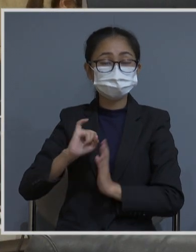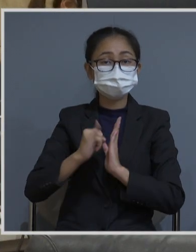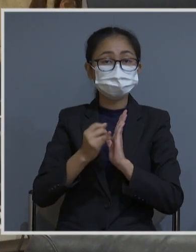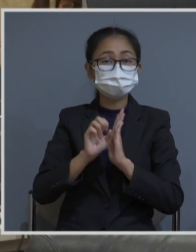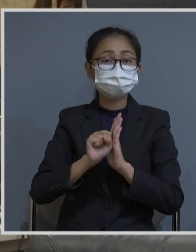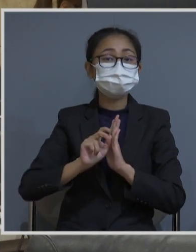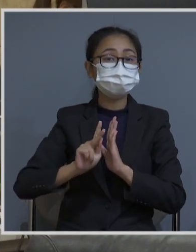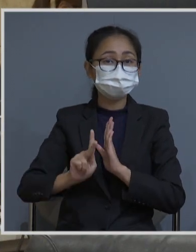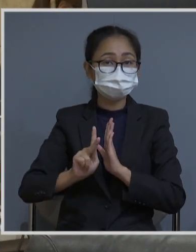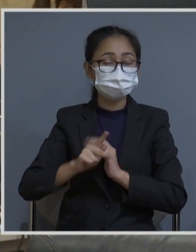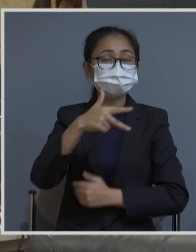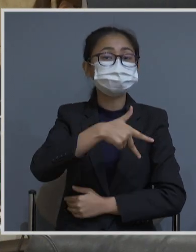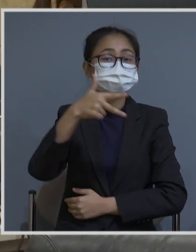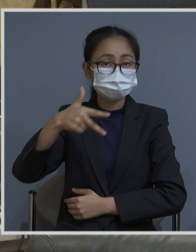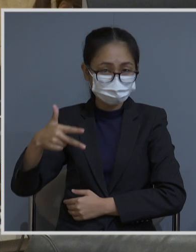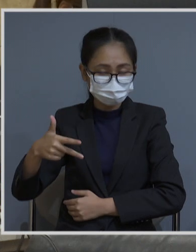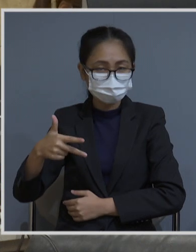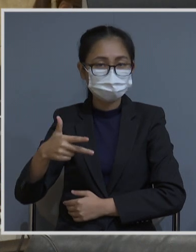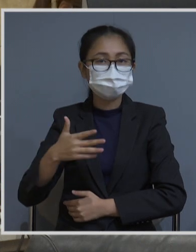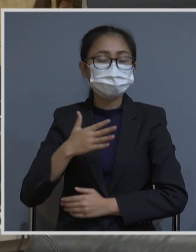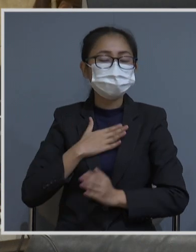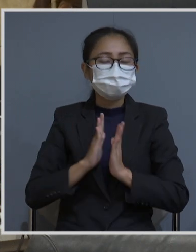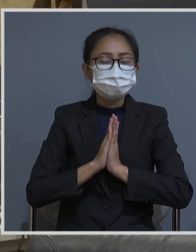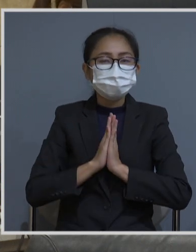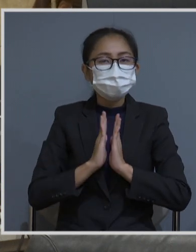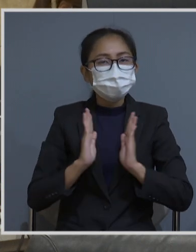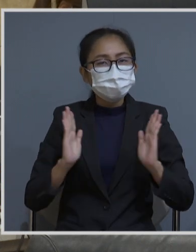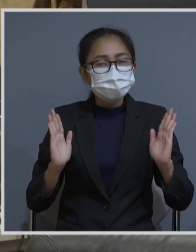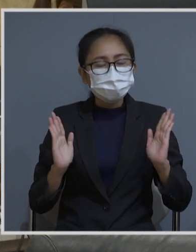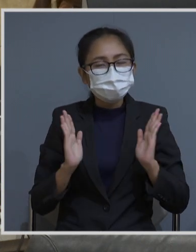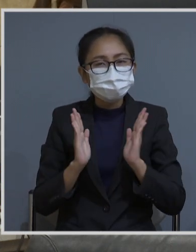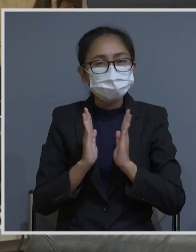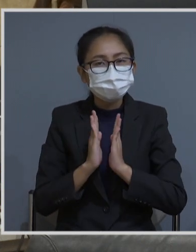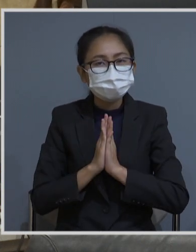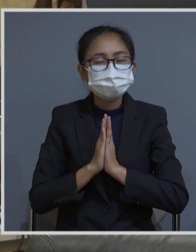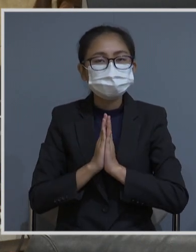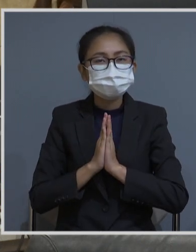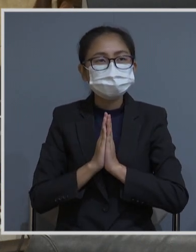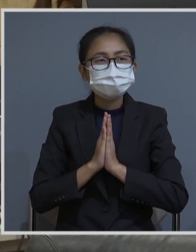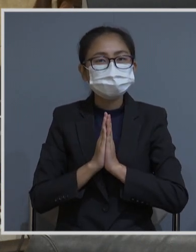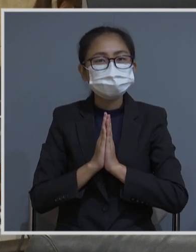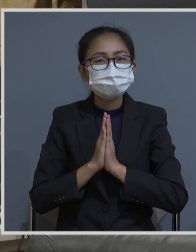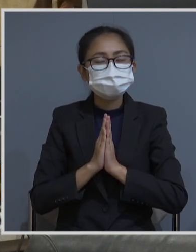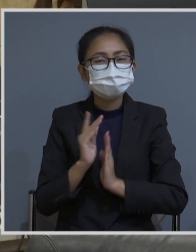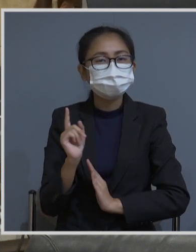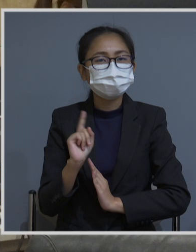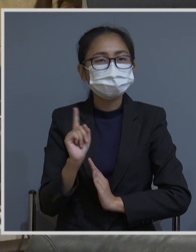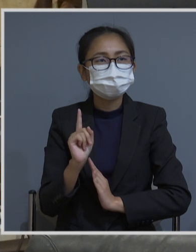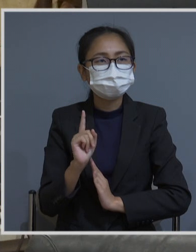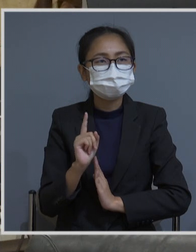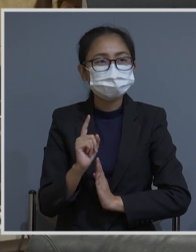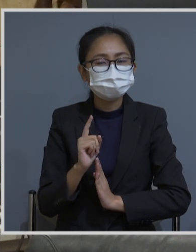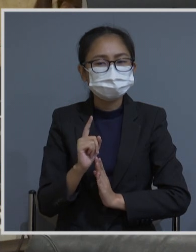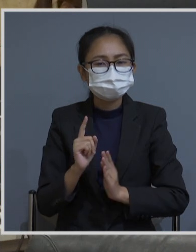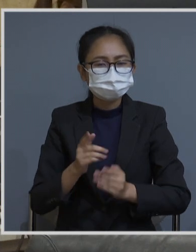สกลนครพรรคเพื่อไทยเป็นพระคุณอย่างสูงที่สามารถที่จะผ่อนรถ